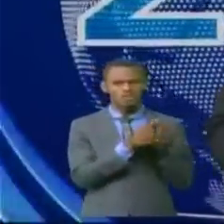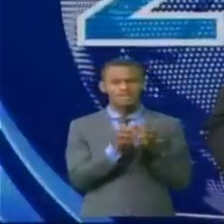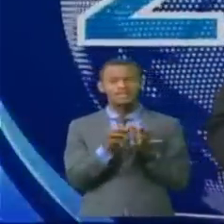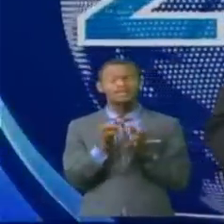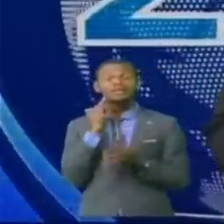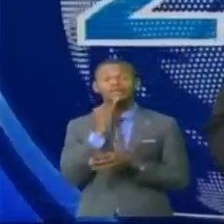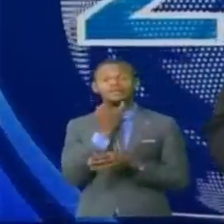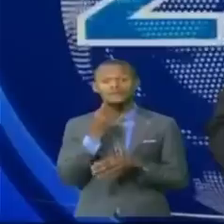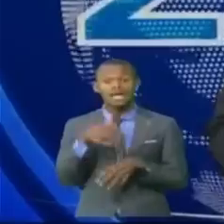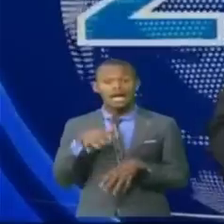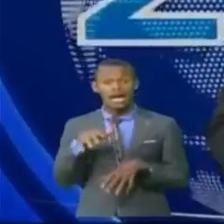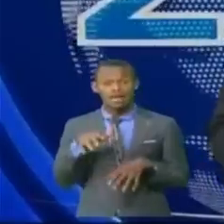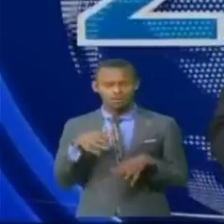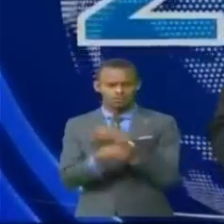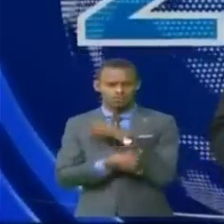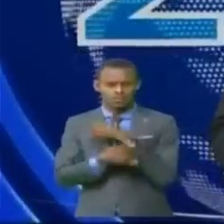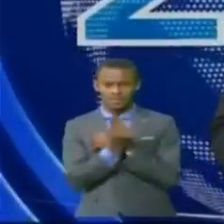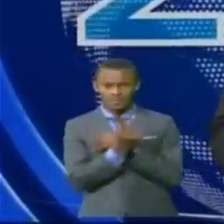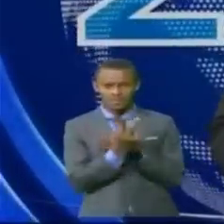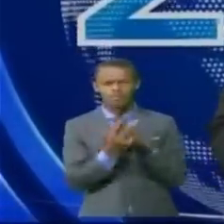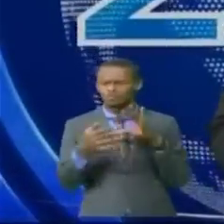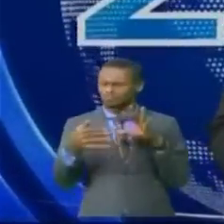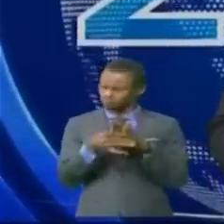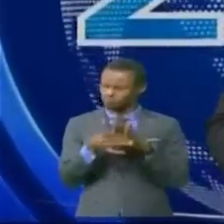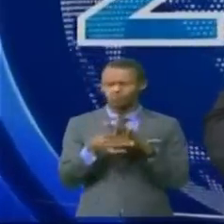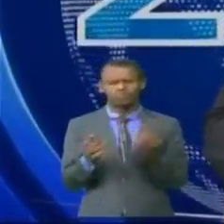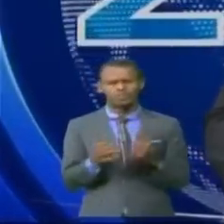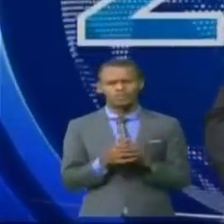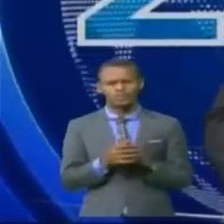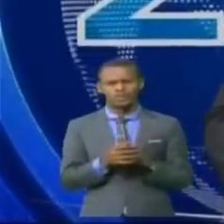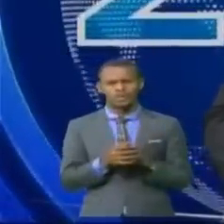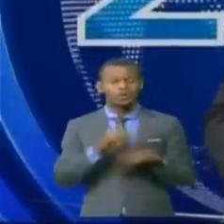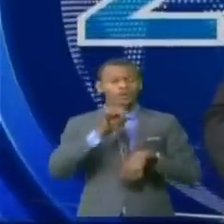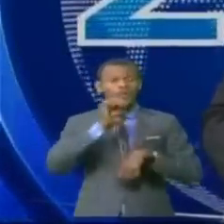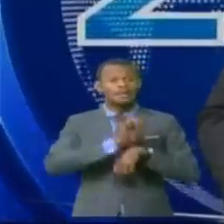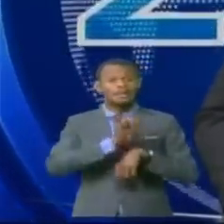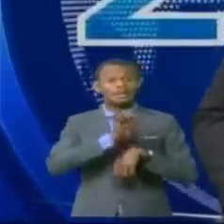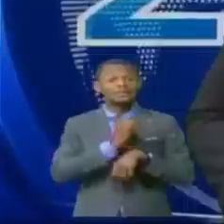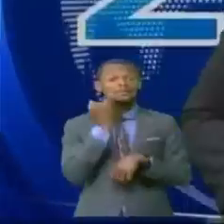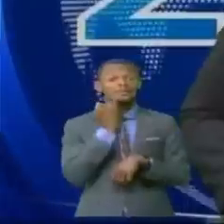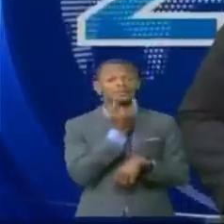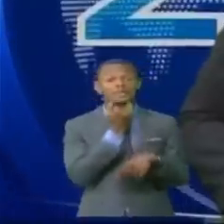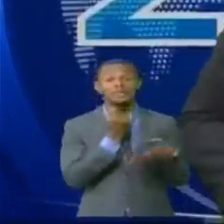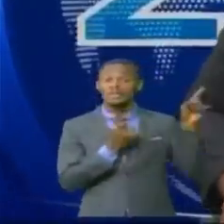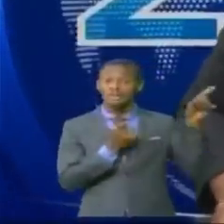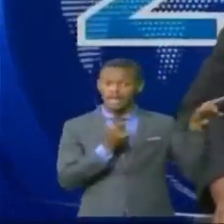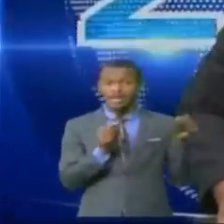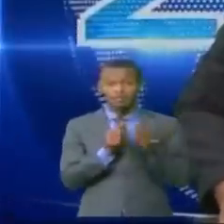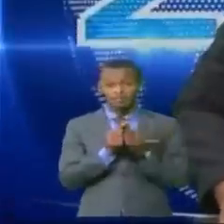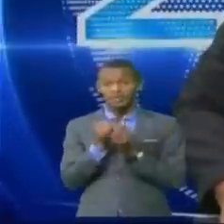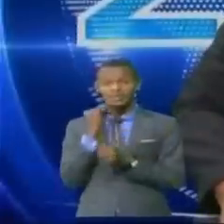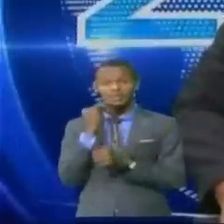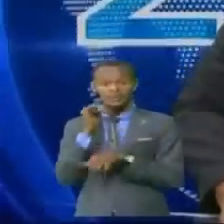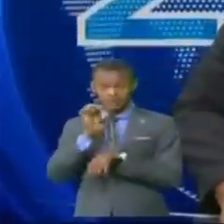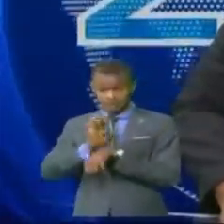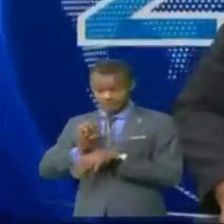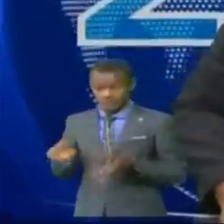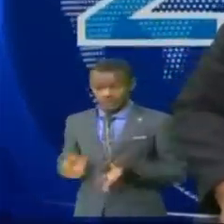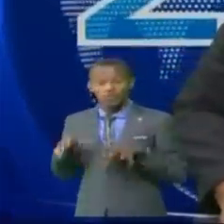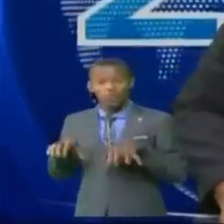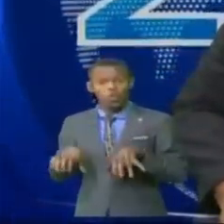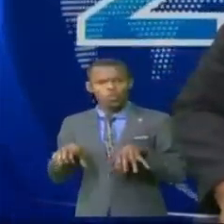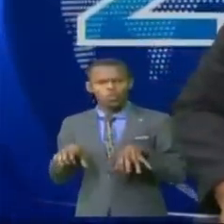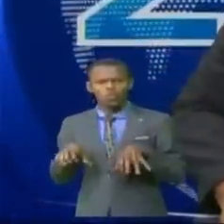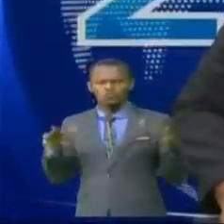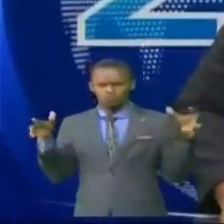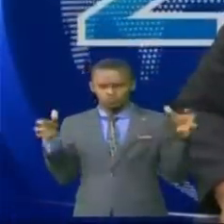d'une rencontre qui a réuni plusieurs hommes d'église. L'ambassadeur d'Israël accrédité en République démocratique du Congo a rappelé